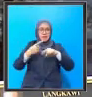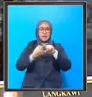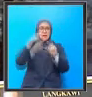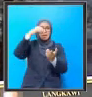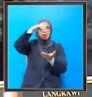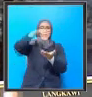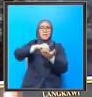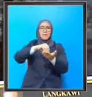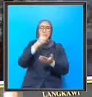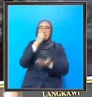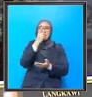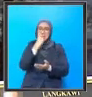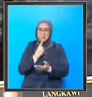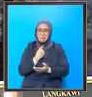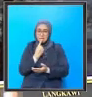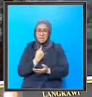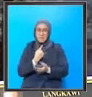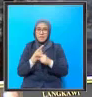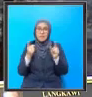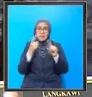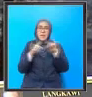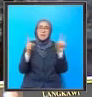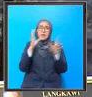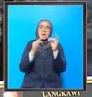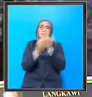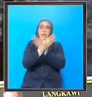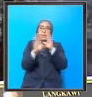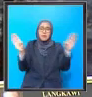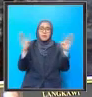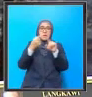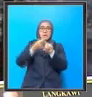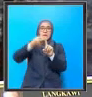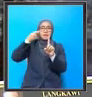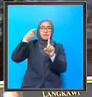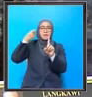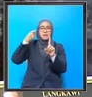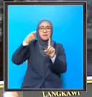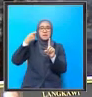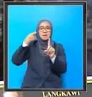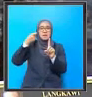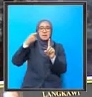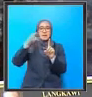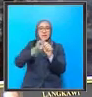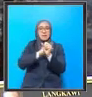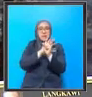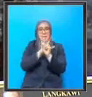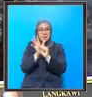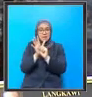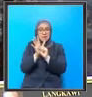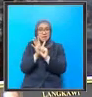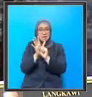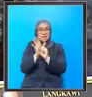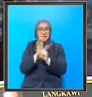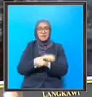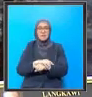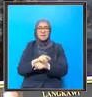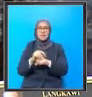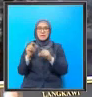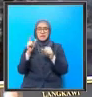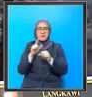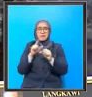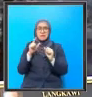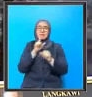merah Tetapi kalau mereka didapati bebas daripada komit 19